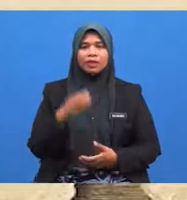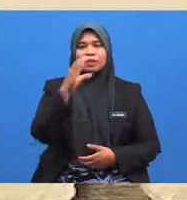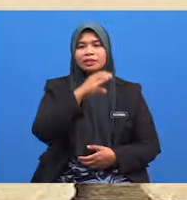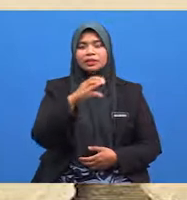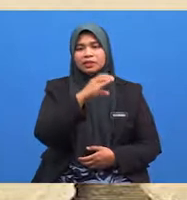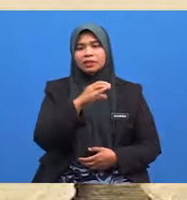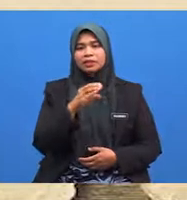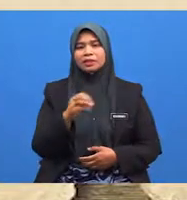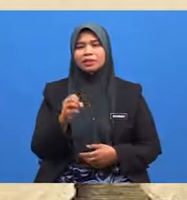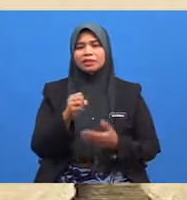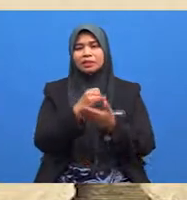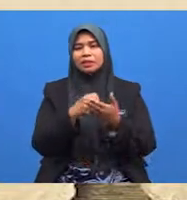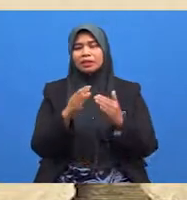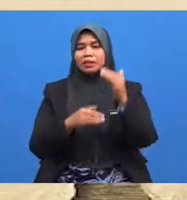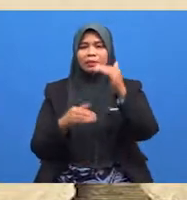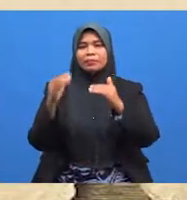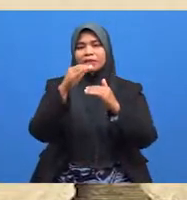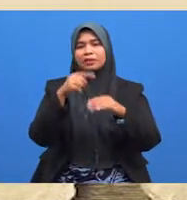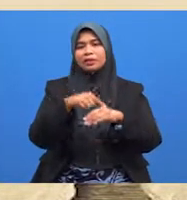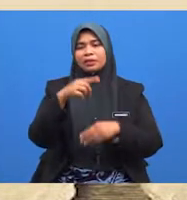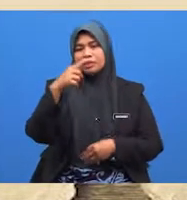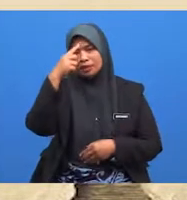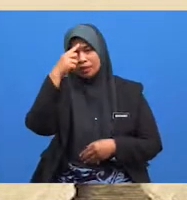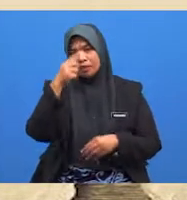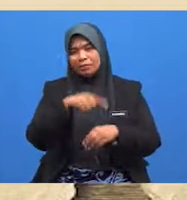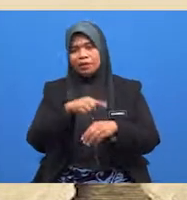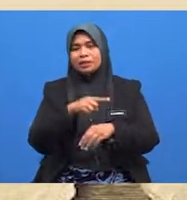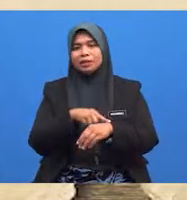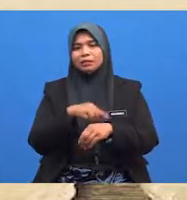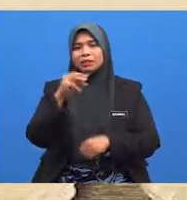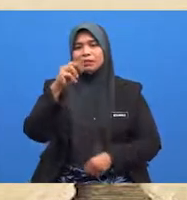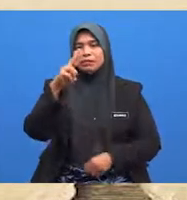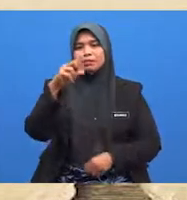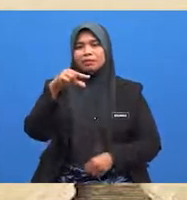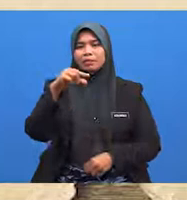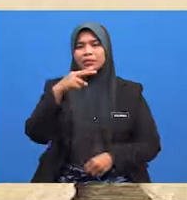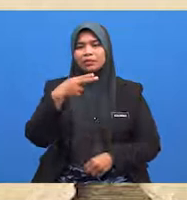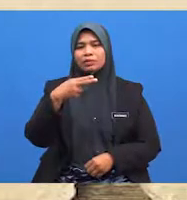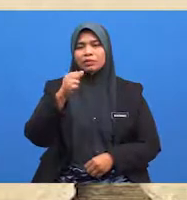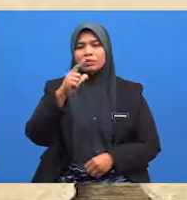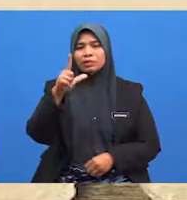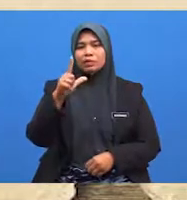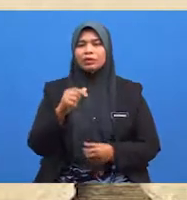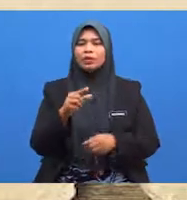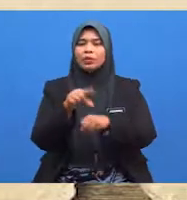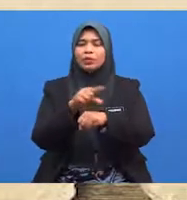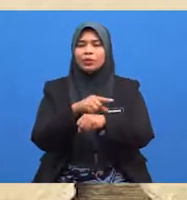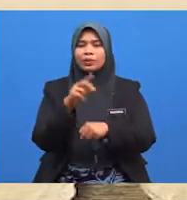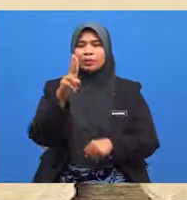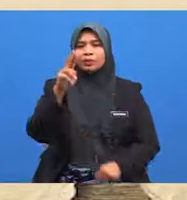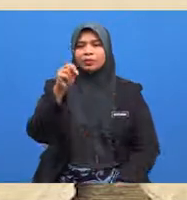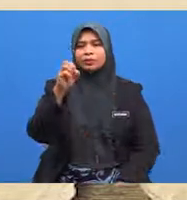Ciri-ciri seni bina India zaman Mughal yang kedua, penggunaan unsur air dalam seni